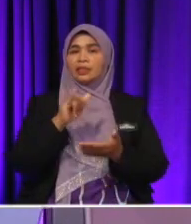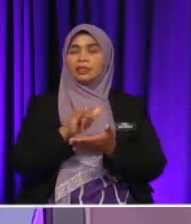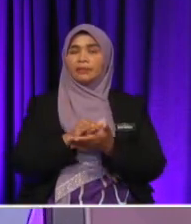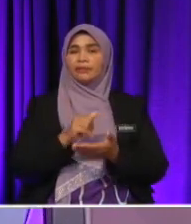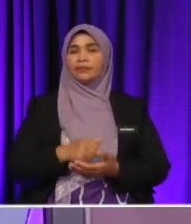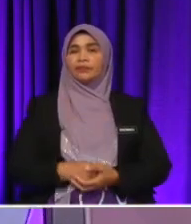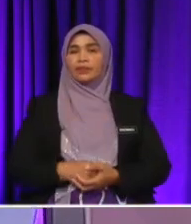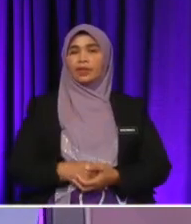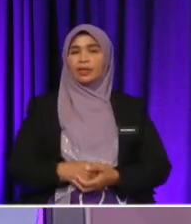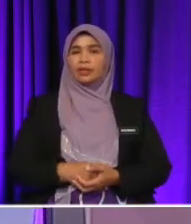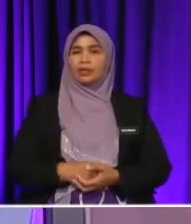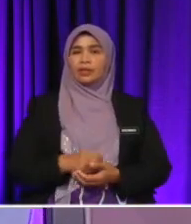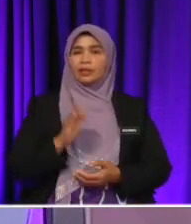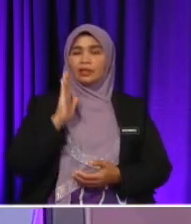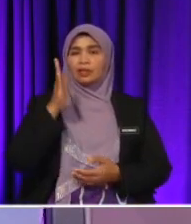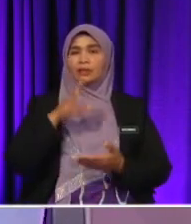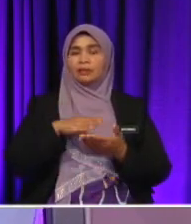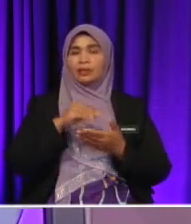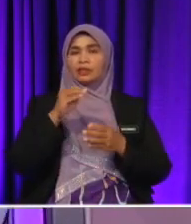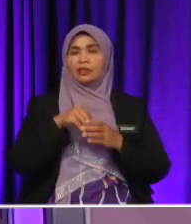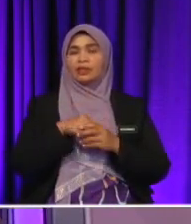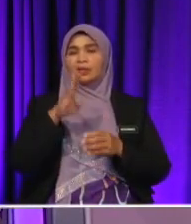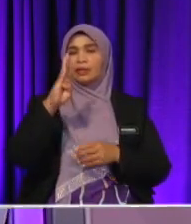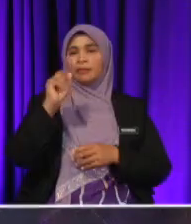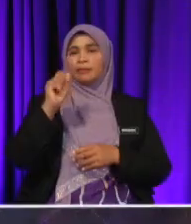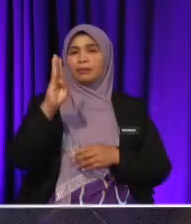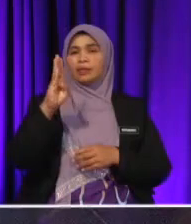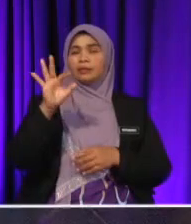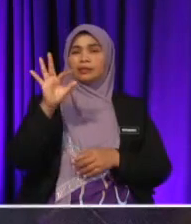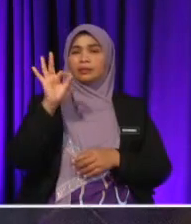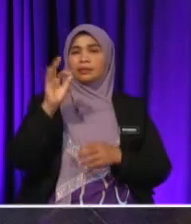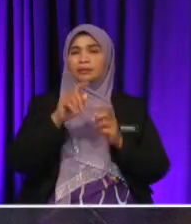lebih lanjut dalam bab 9 tingkatan 5